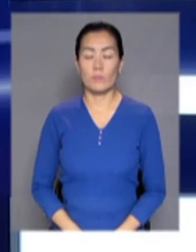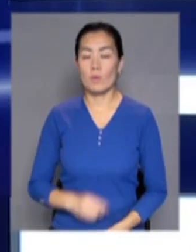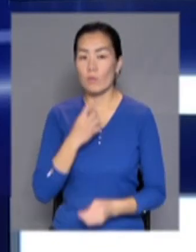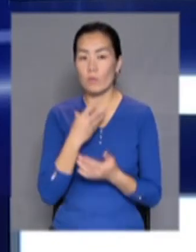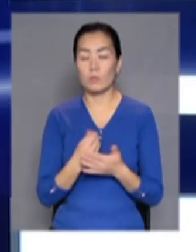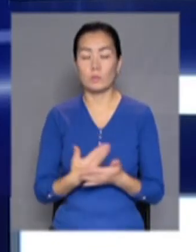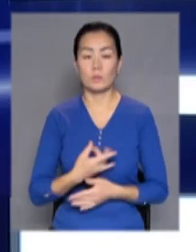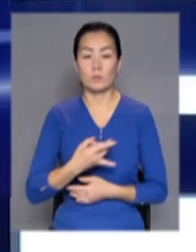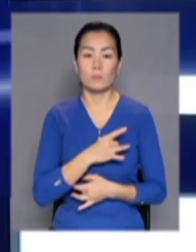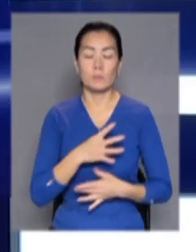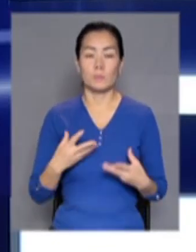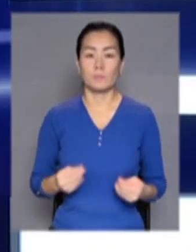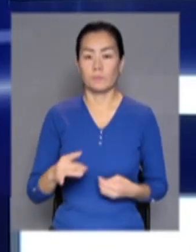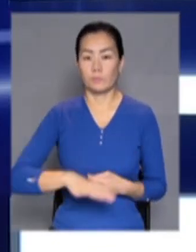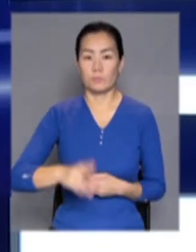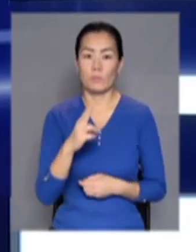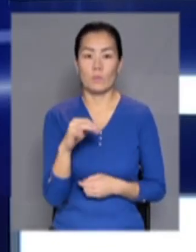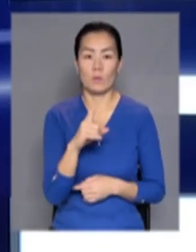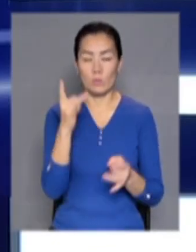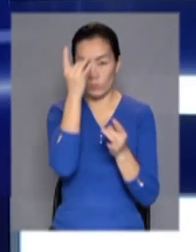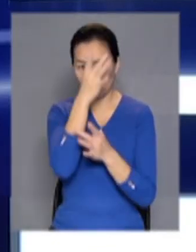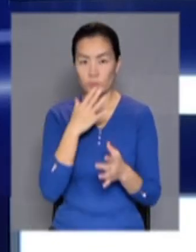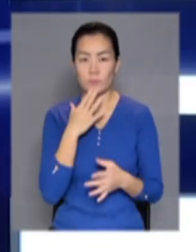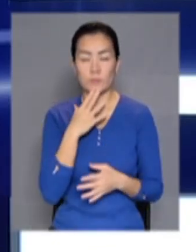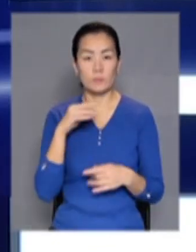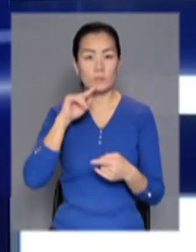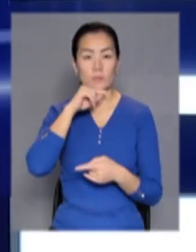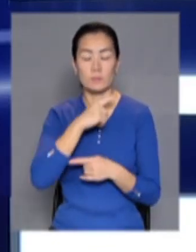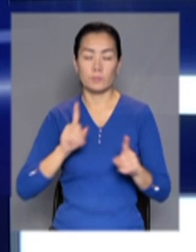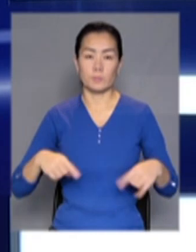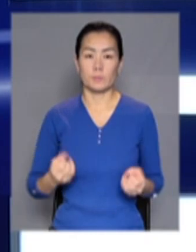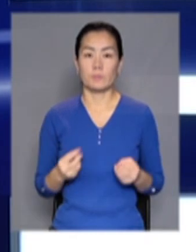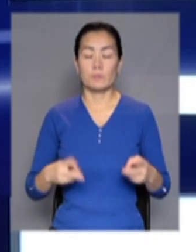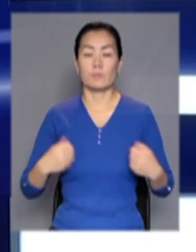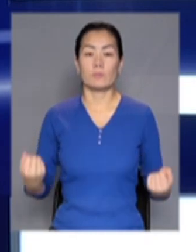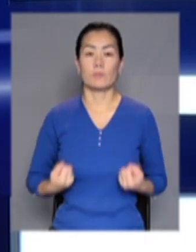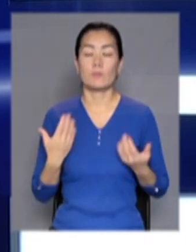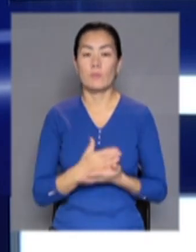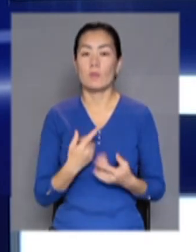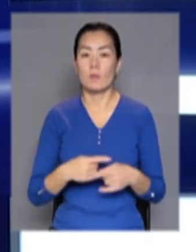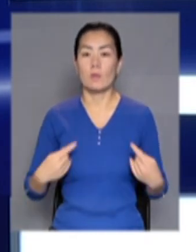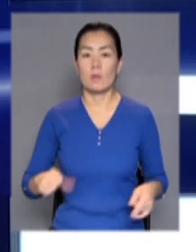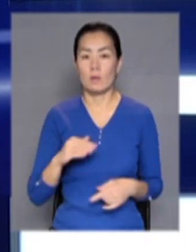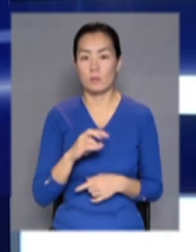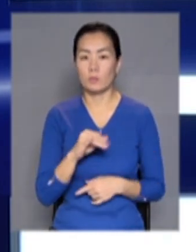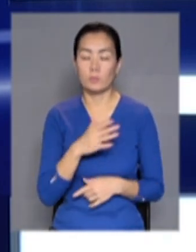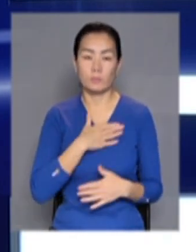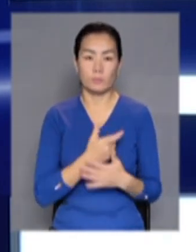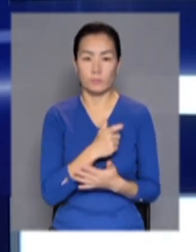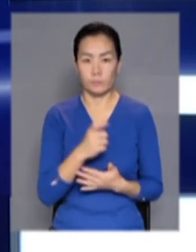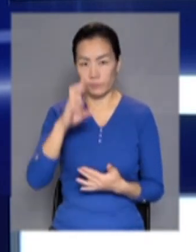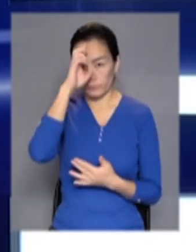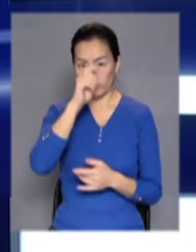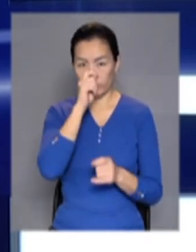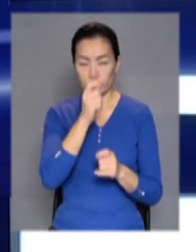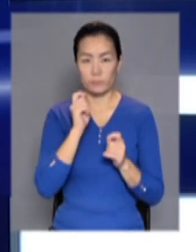Өзімізге оралайық. Республика күніне орай еліміздің рухани, мәдени және экономикалық әлеуетін дамытуға зор үлес қосқан көптеген атыраулық белсенді азаматтар